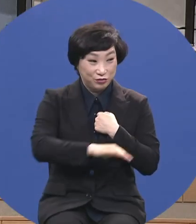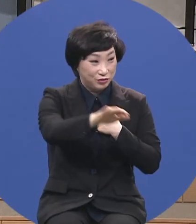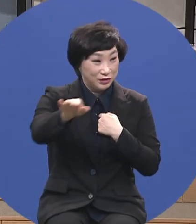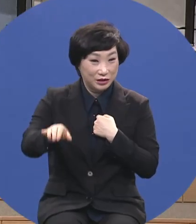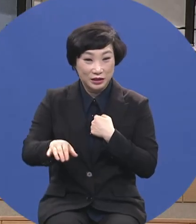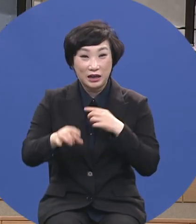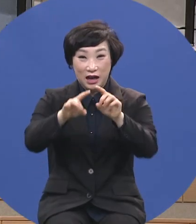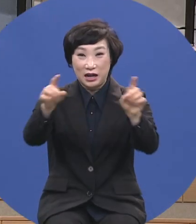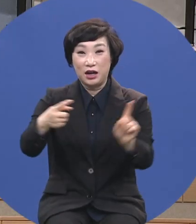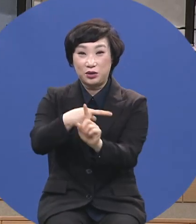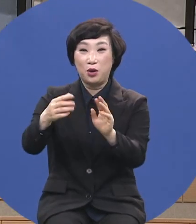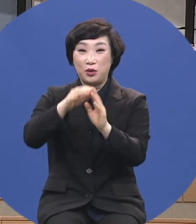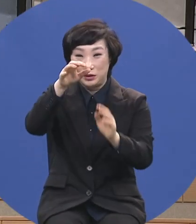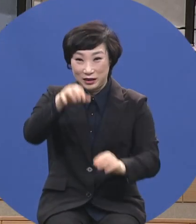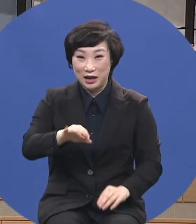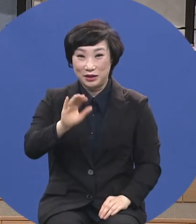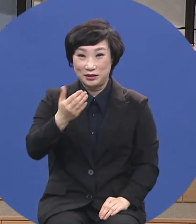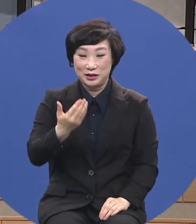교회입니다.